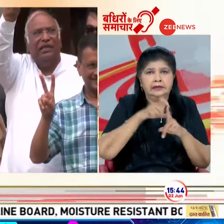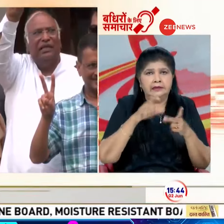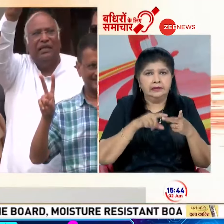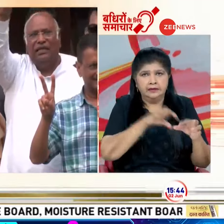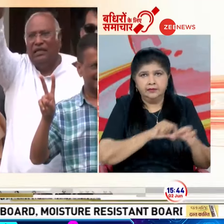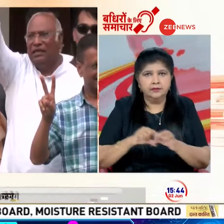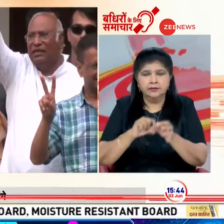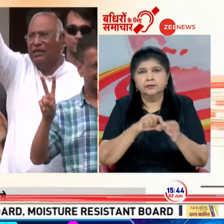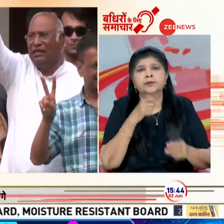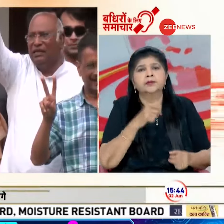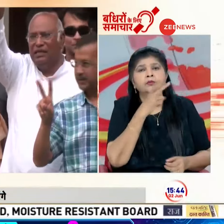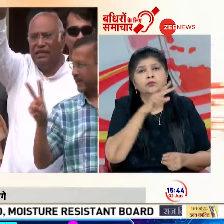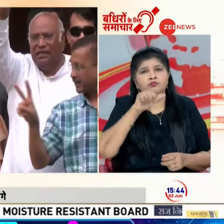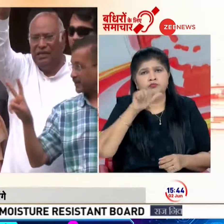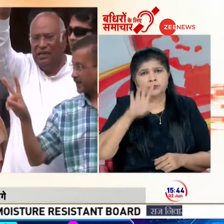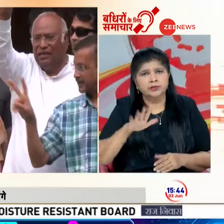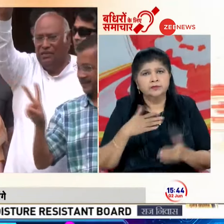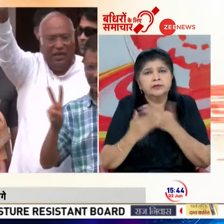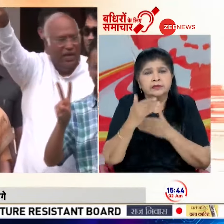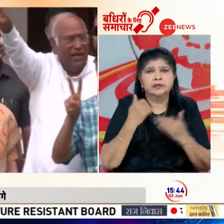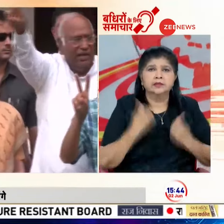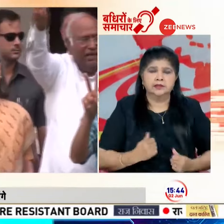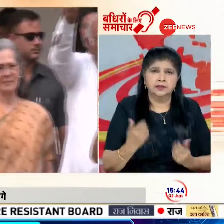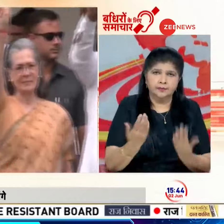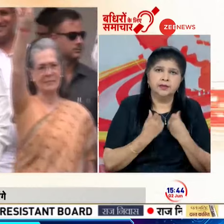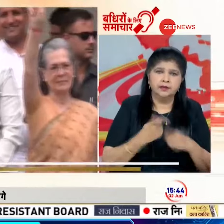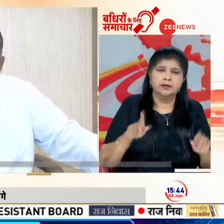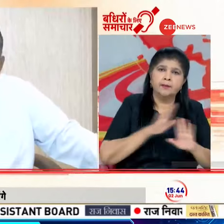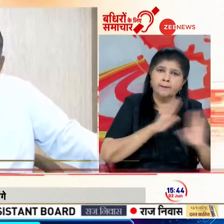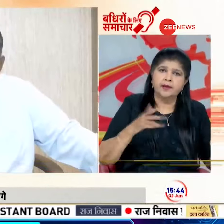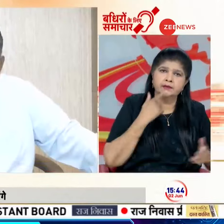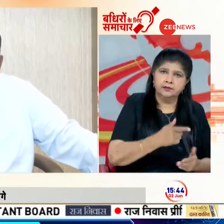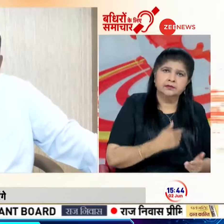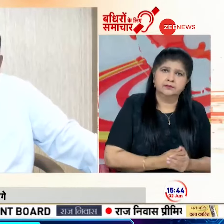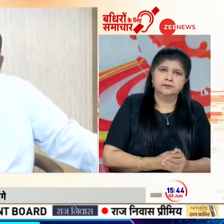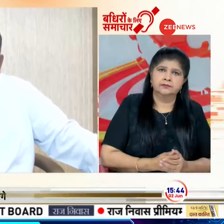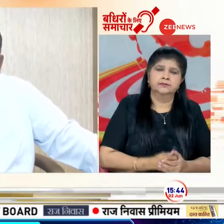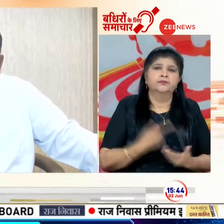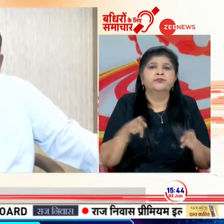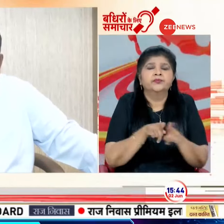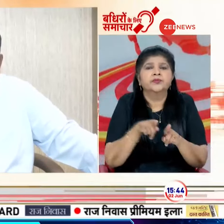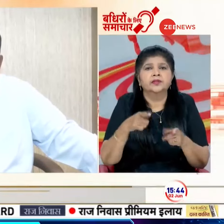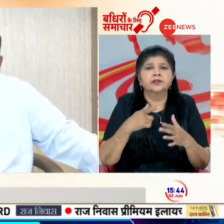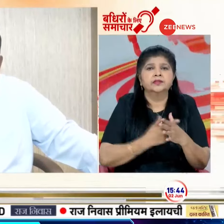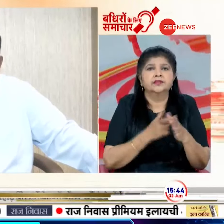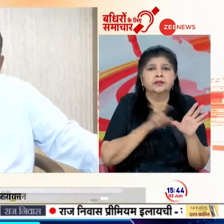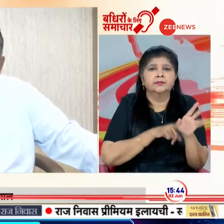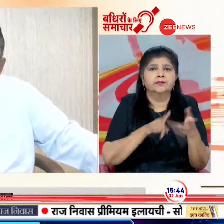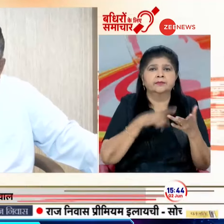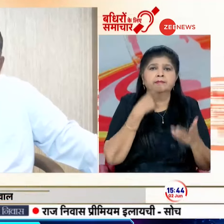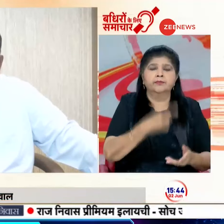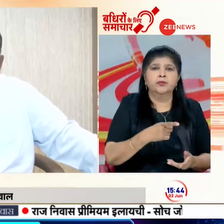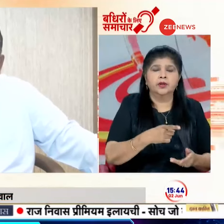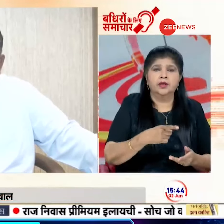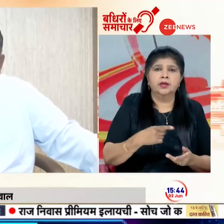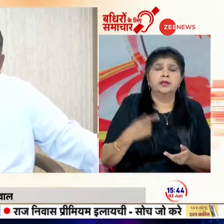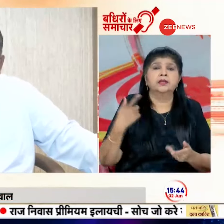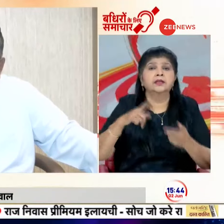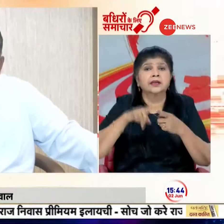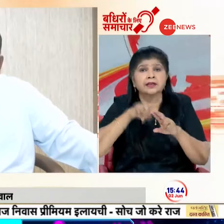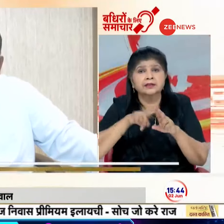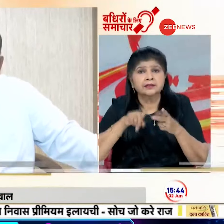को 295 से ज्यादा सीटें मिलने की बात कही है। इसके साथ ही जयराम रमेश ने यह भी कहा